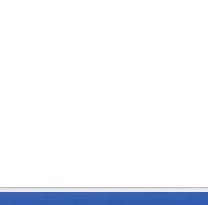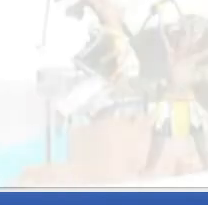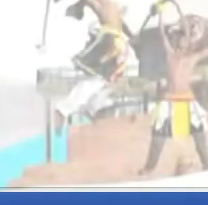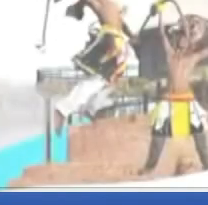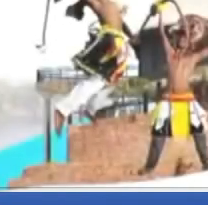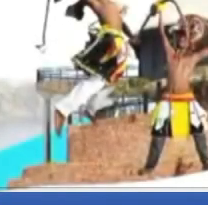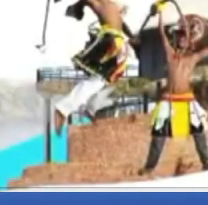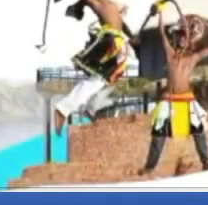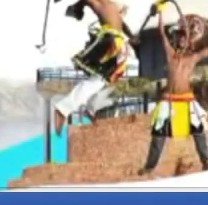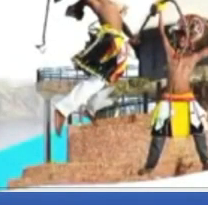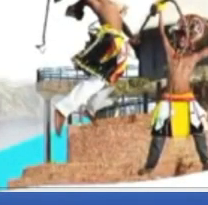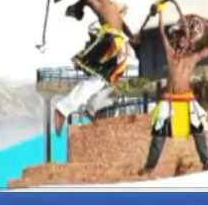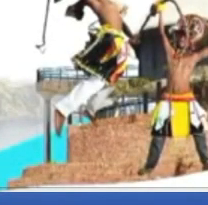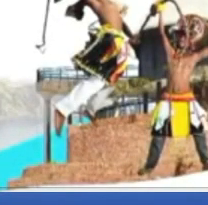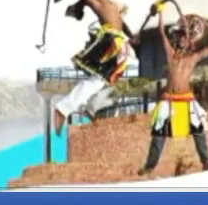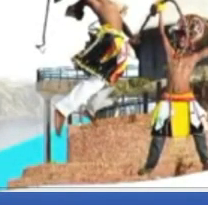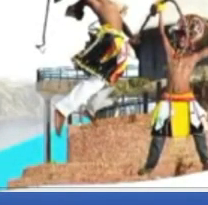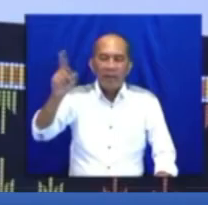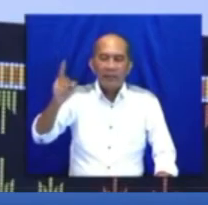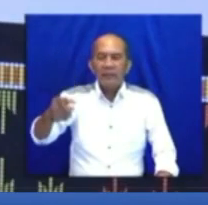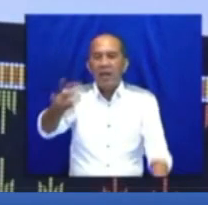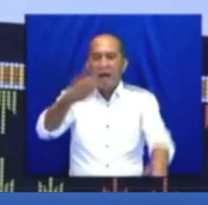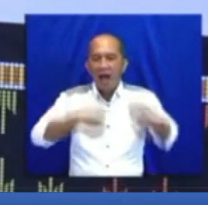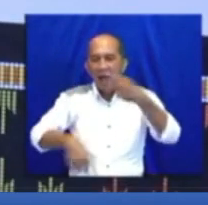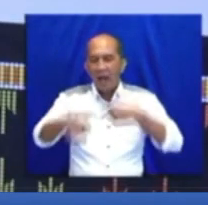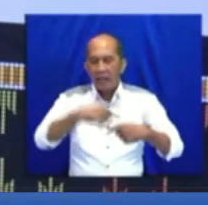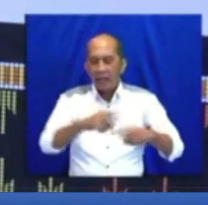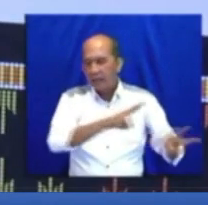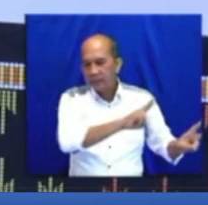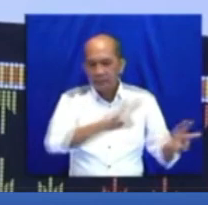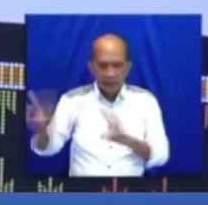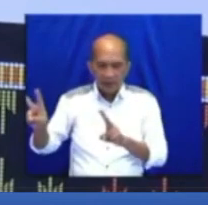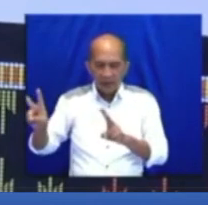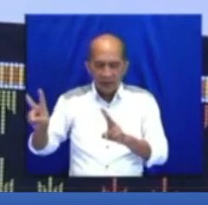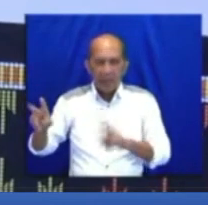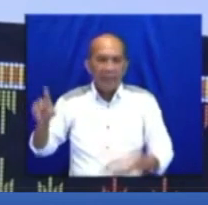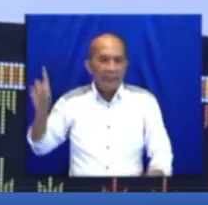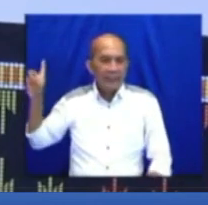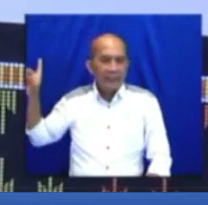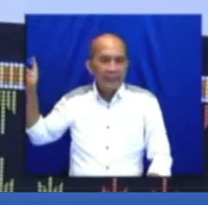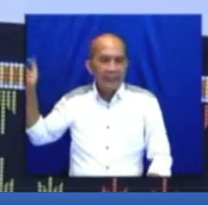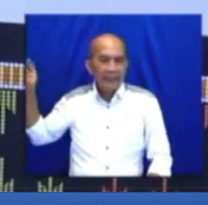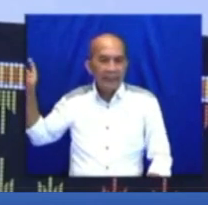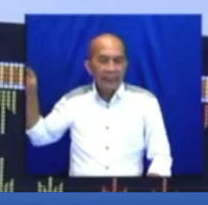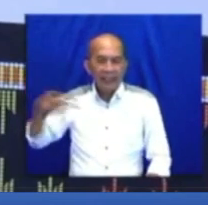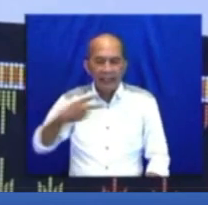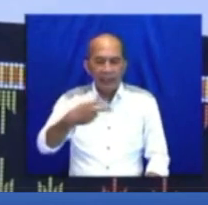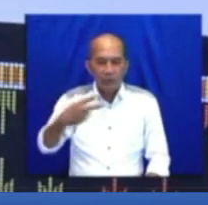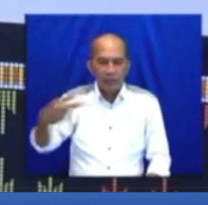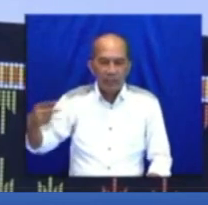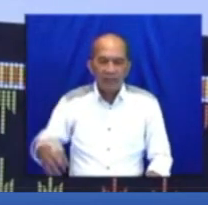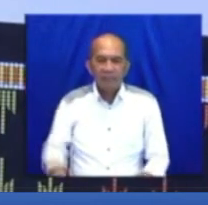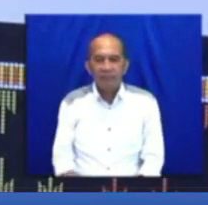bisnis digital. Hadir dan tersedianya Digital Talent Indonesia.